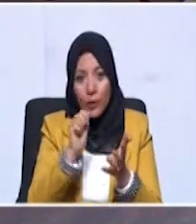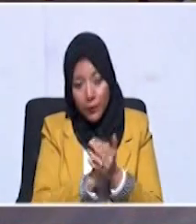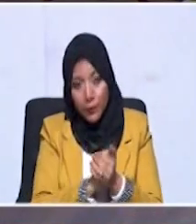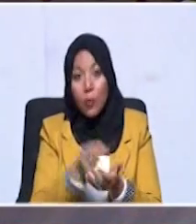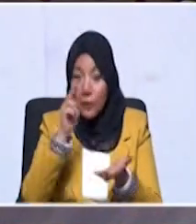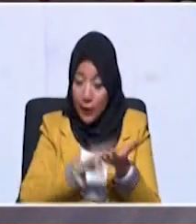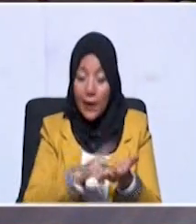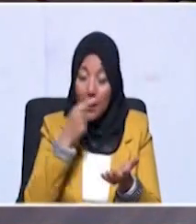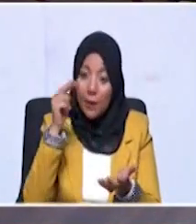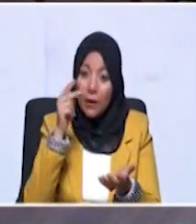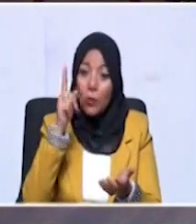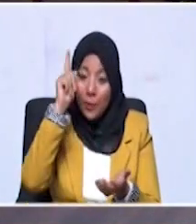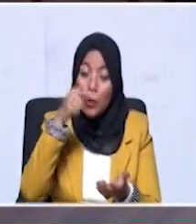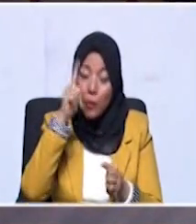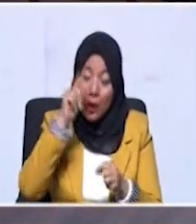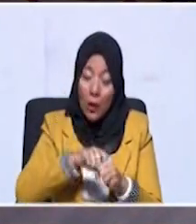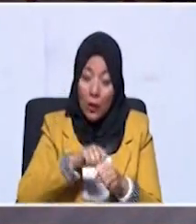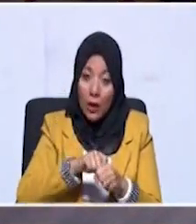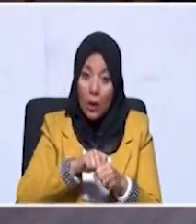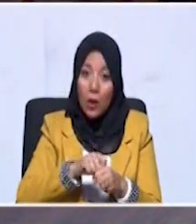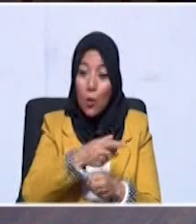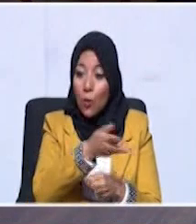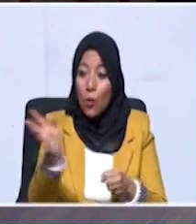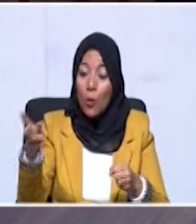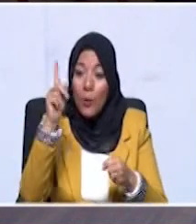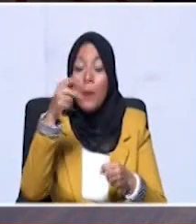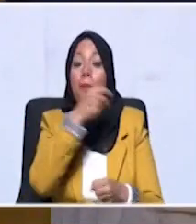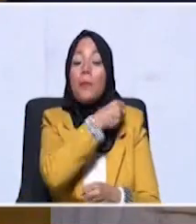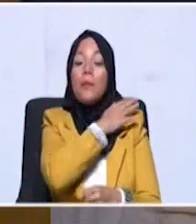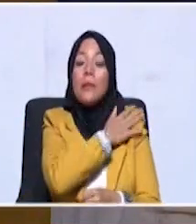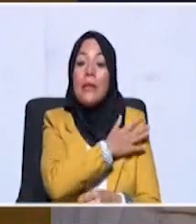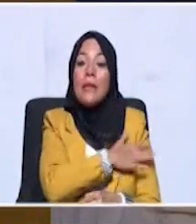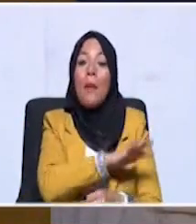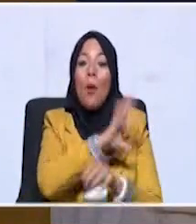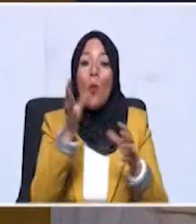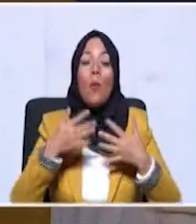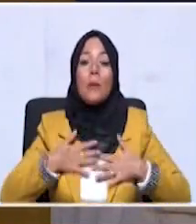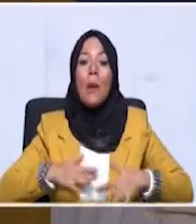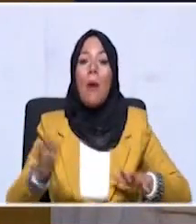رواية تانية أن ربنا سبحانه وتعالى بيغفر لجميع خلقه إلا لمشرك أو مشاحن، اللي اتكلمنا عنها من شوية.